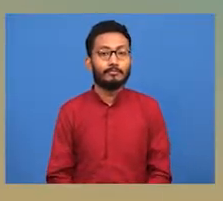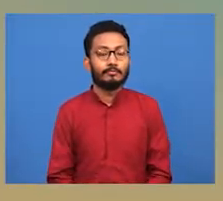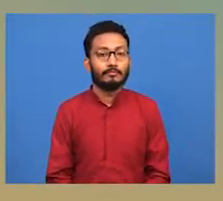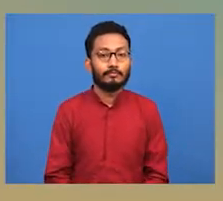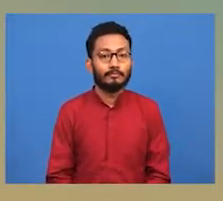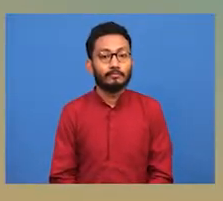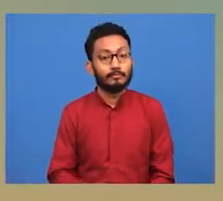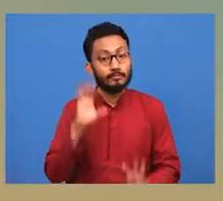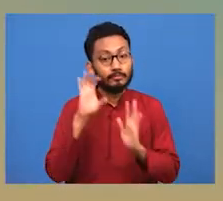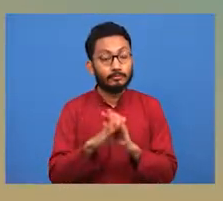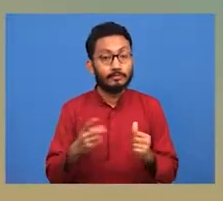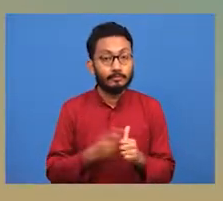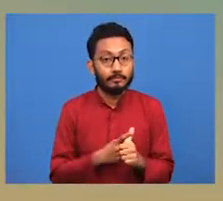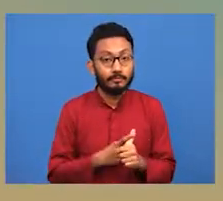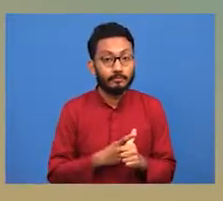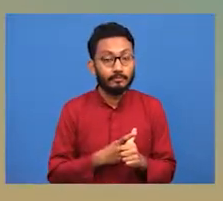Gambar pertama.